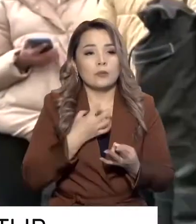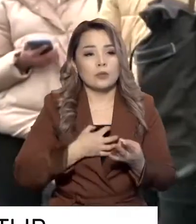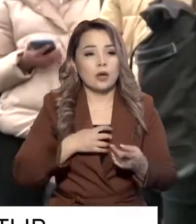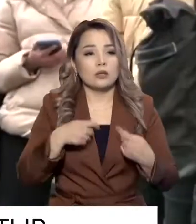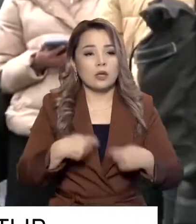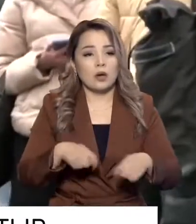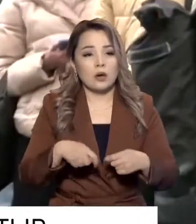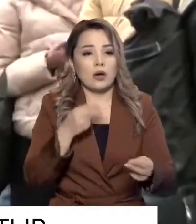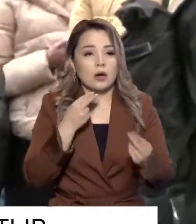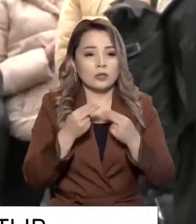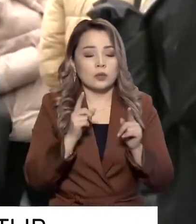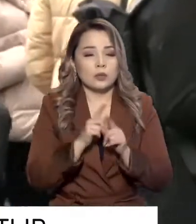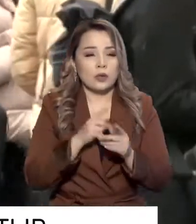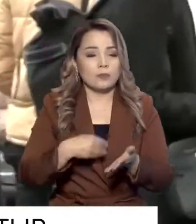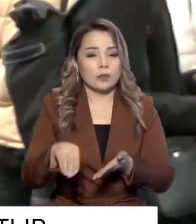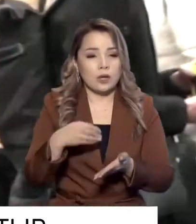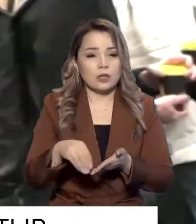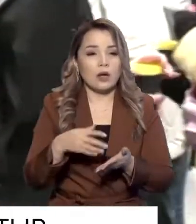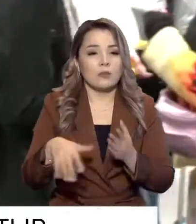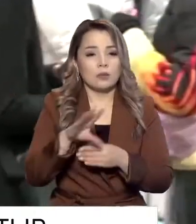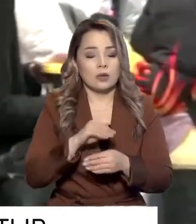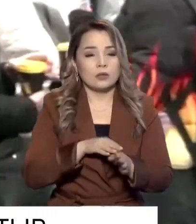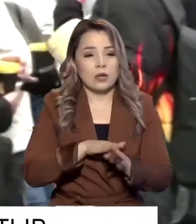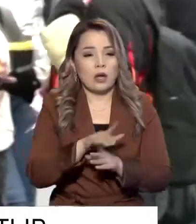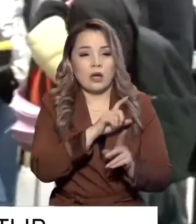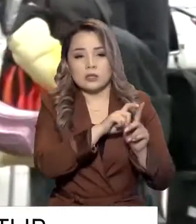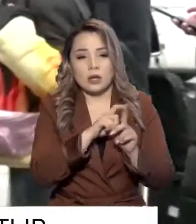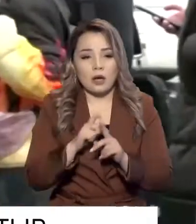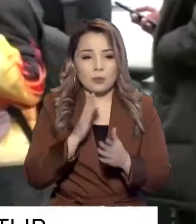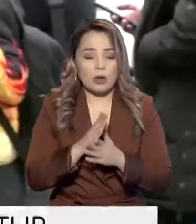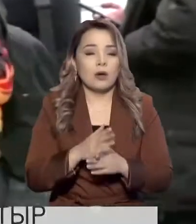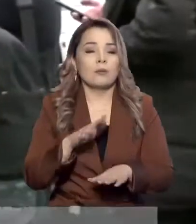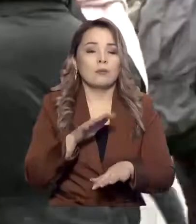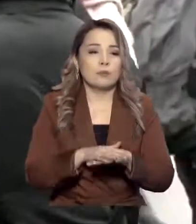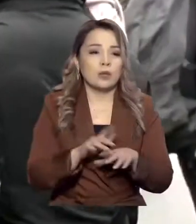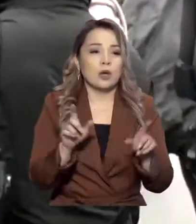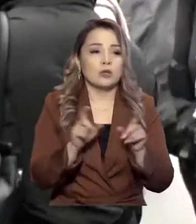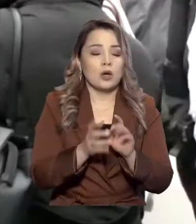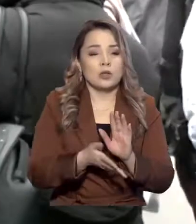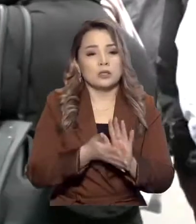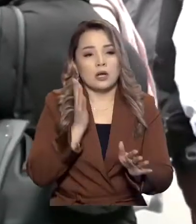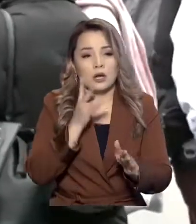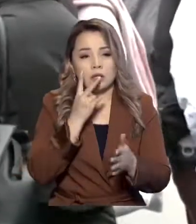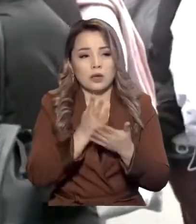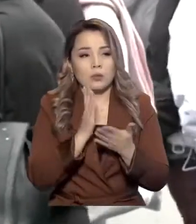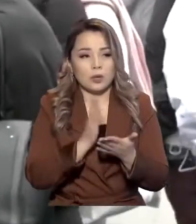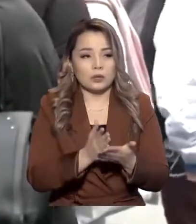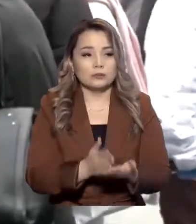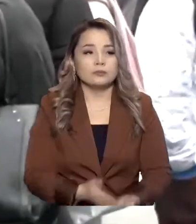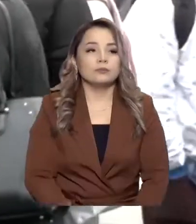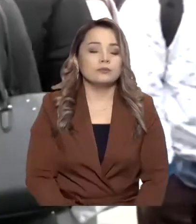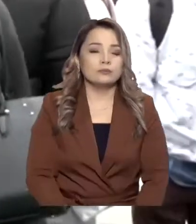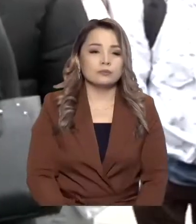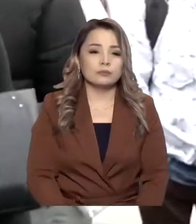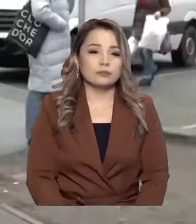тауарлар мен азық-түлікті жаппай сатып алып жатыр. Дүкендер, банктер алдында да ұзын сонар кезек түзілген.